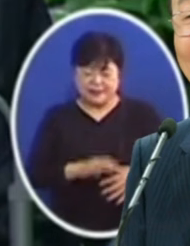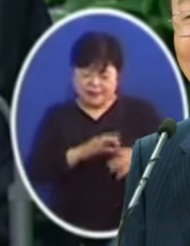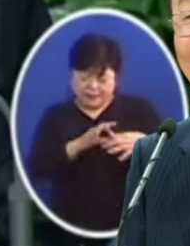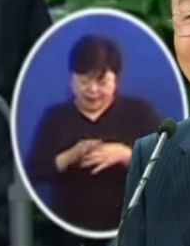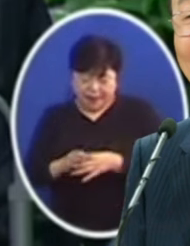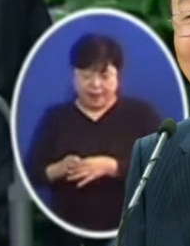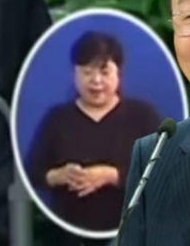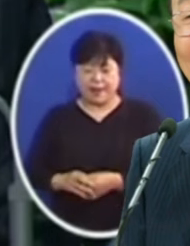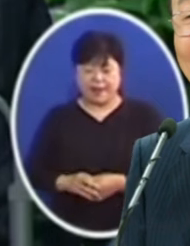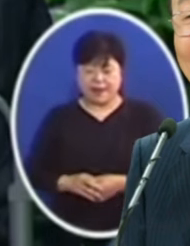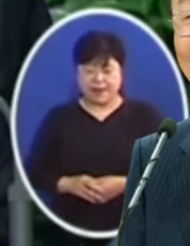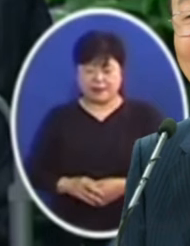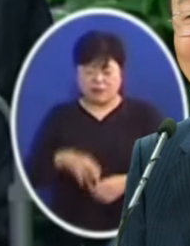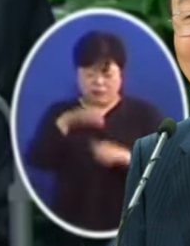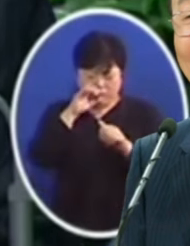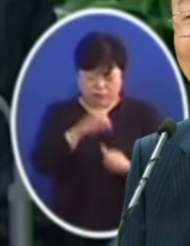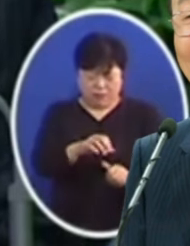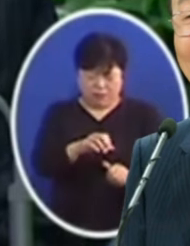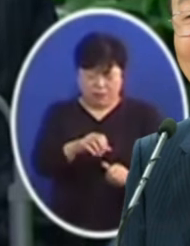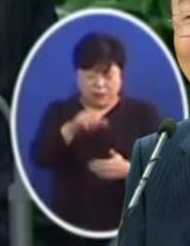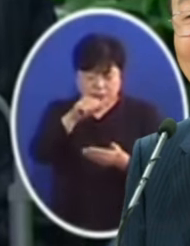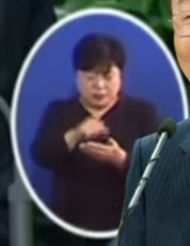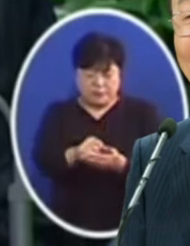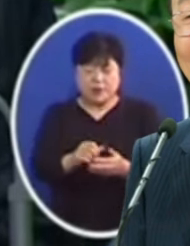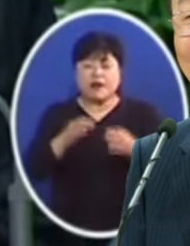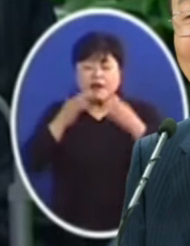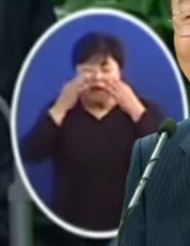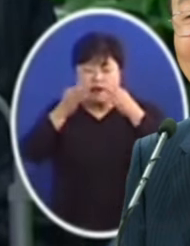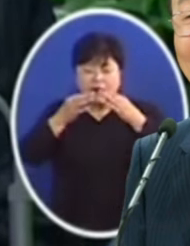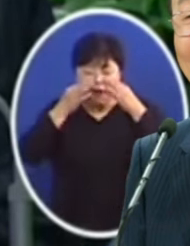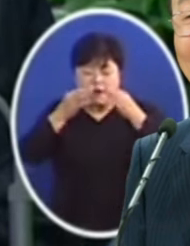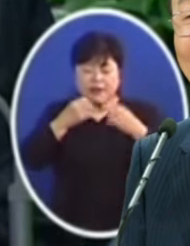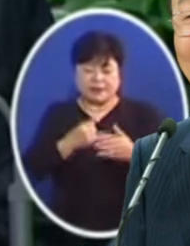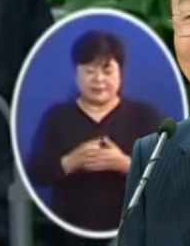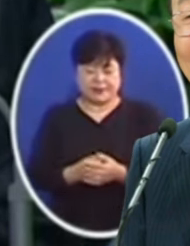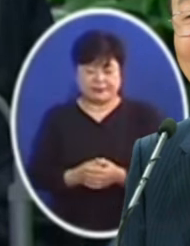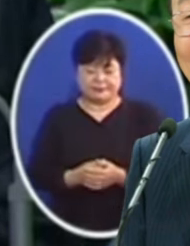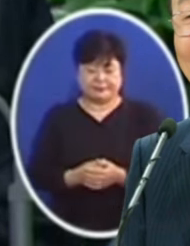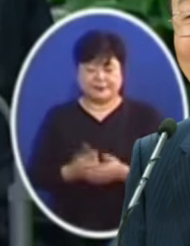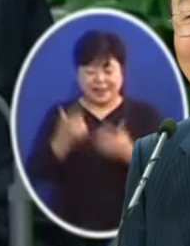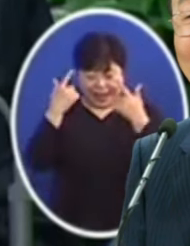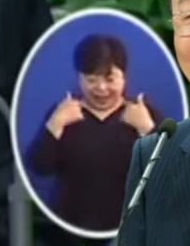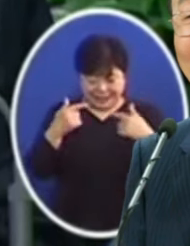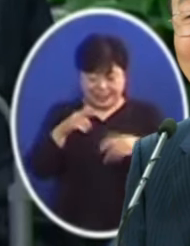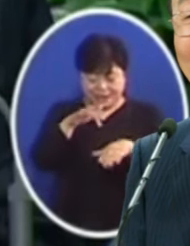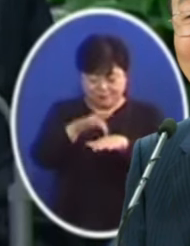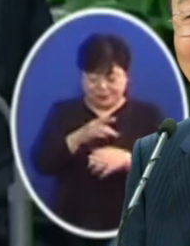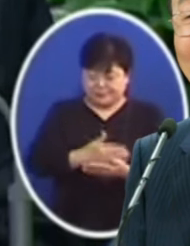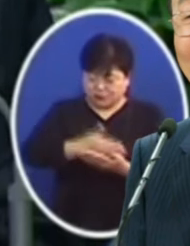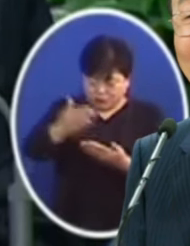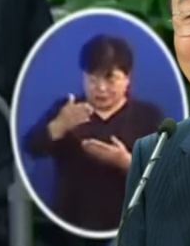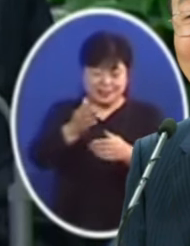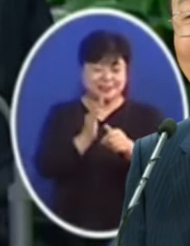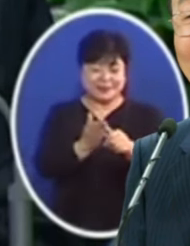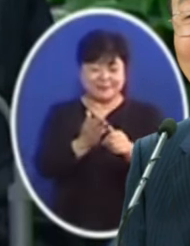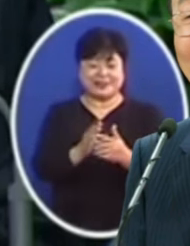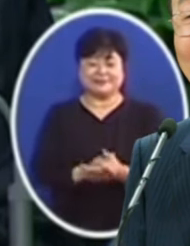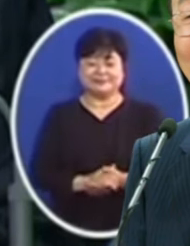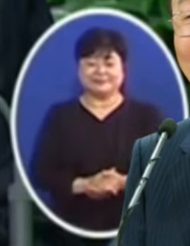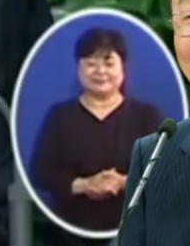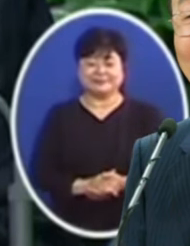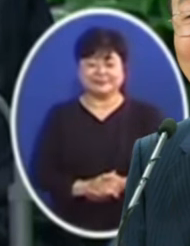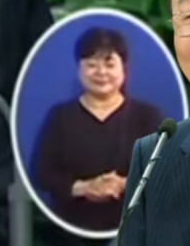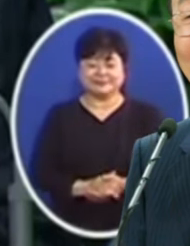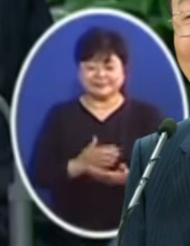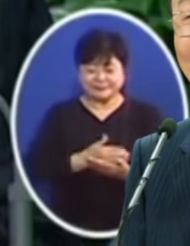와서 억압을 하고 점령하려고 애를 쓰는 것입니다. 이렇기 때문에 여러분 항상 귀신을 쫓아내십시오. 네.